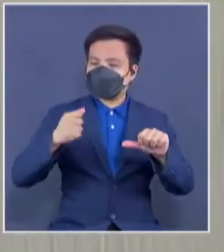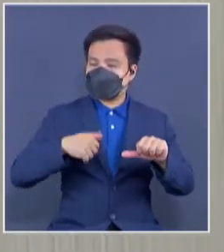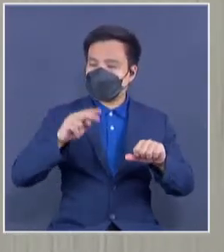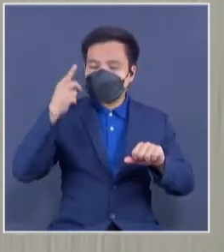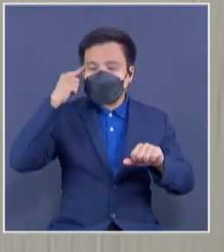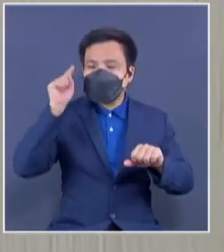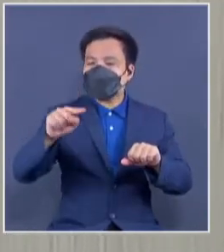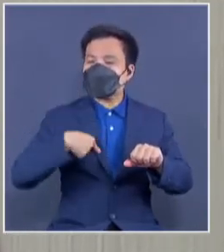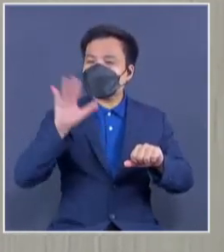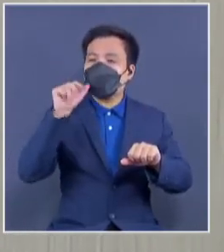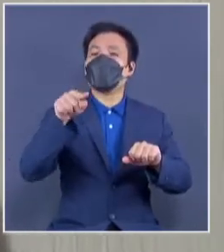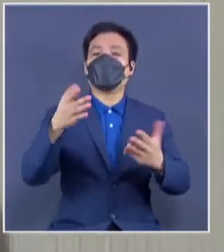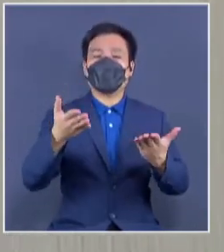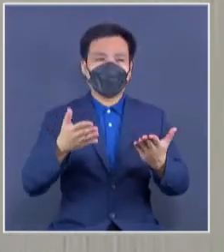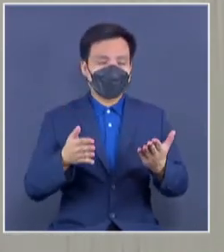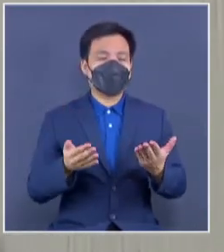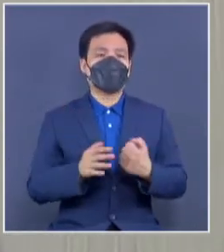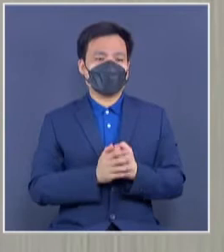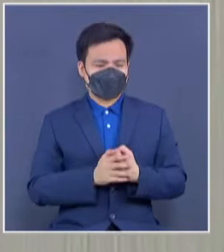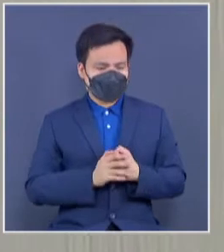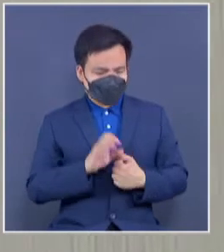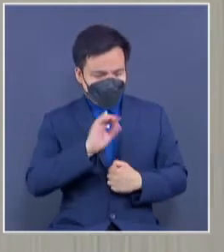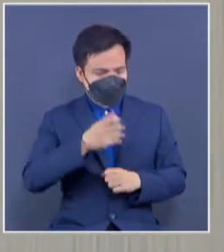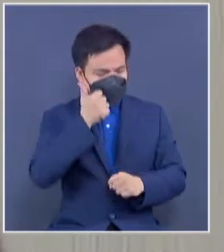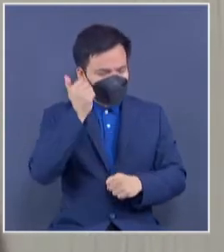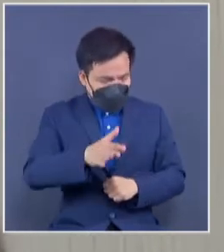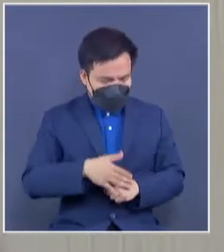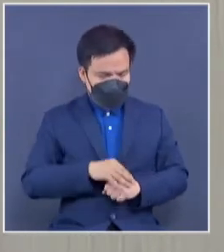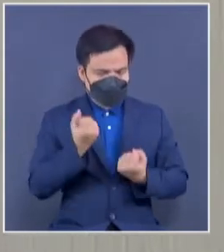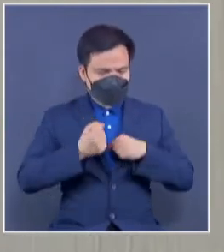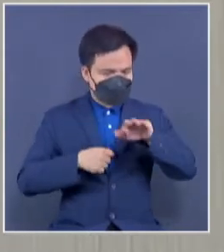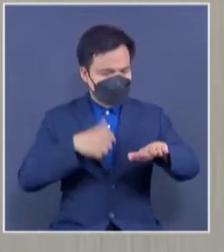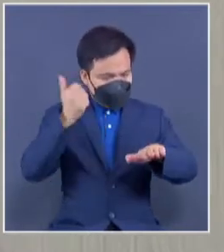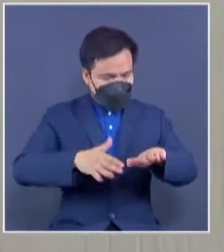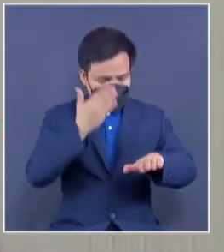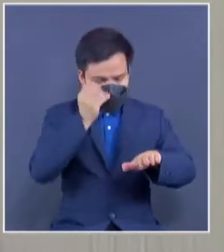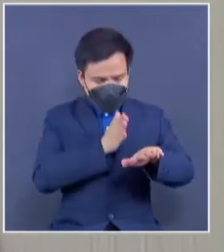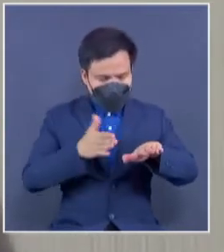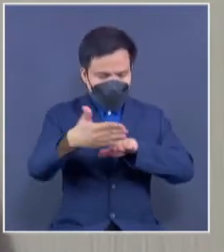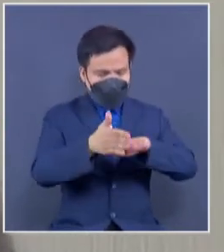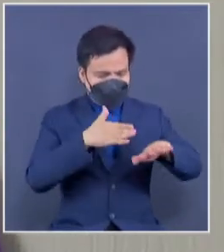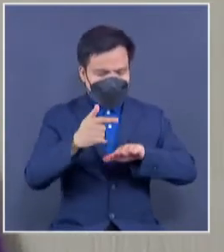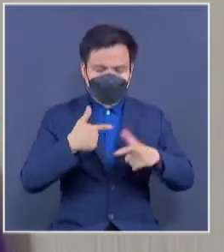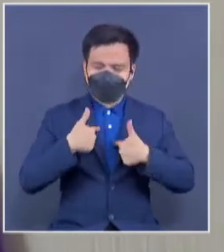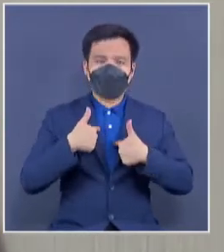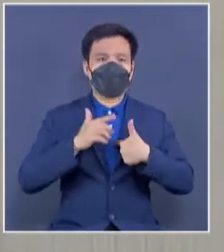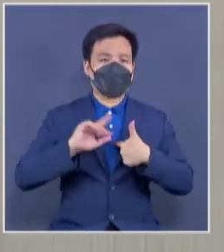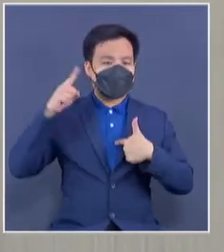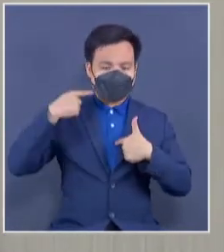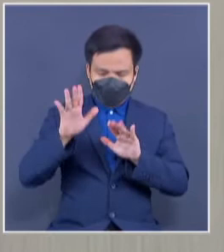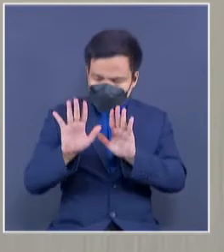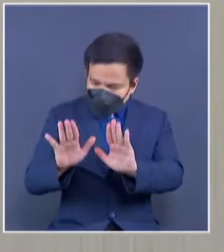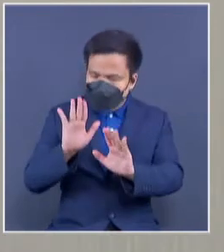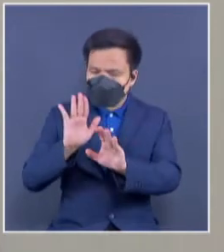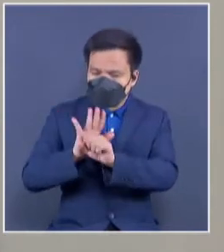แล้วก็ลงไปแล้วก็ดีเหมาะเดียวพี่ไม่ตอบไม่ได้คนอื่นจะเข้าไปออกมาได้ฟังก็เป็นของกลับอย่างนี้เรื่องแล้วก็กลับ